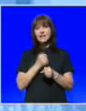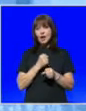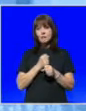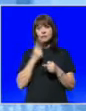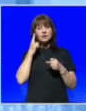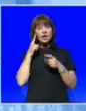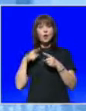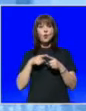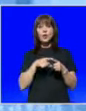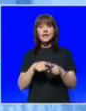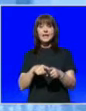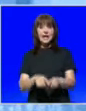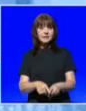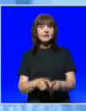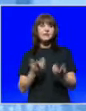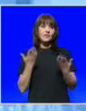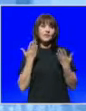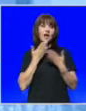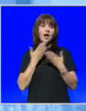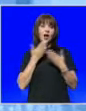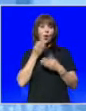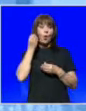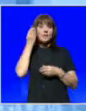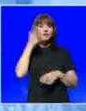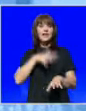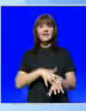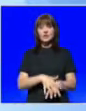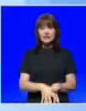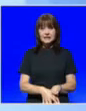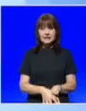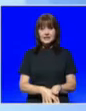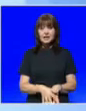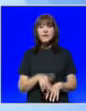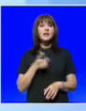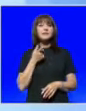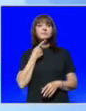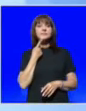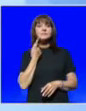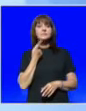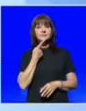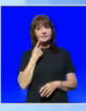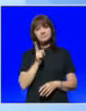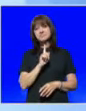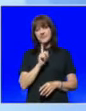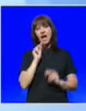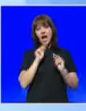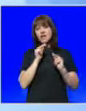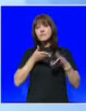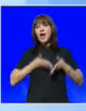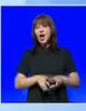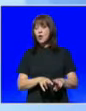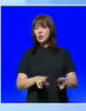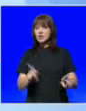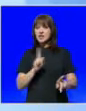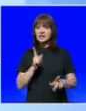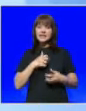координация между различните равнища в образователната система по този въпрос. Какво казвате? Да не се притесняват родителите, да не се